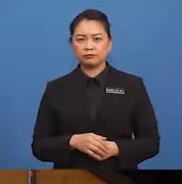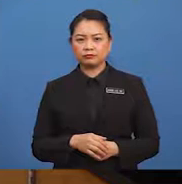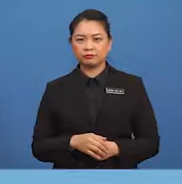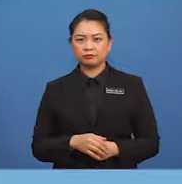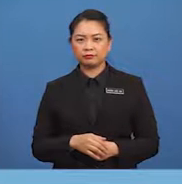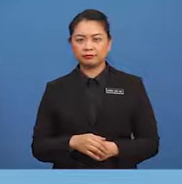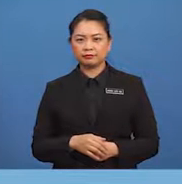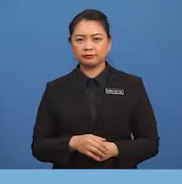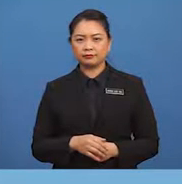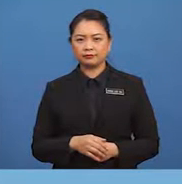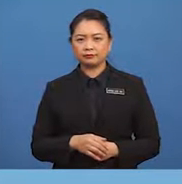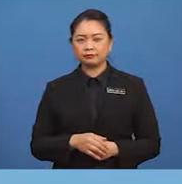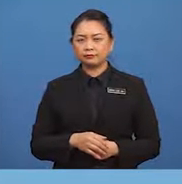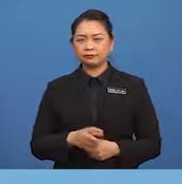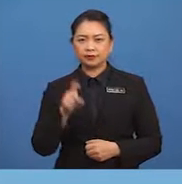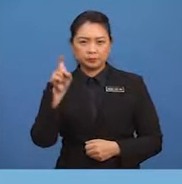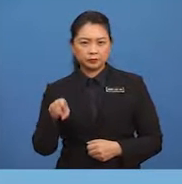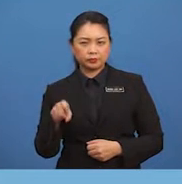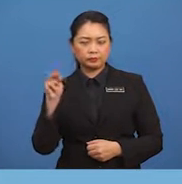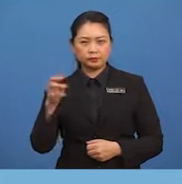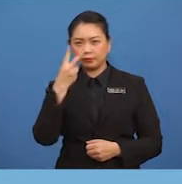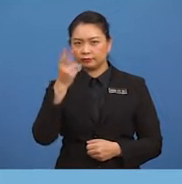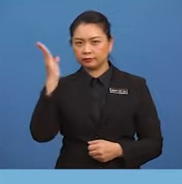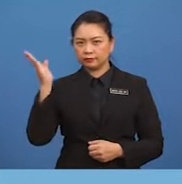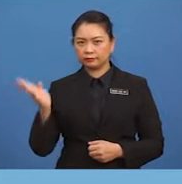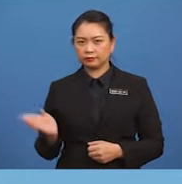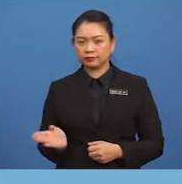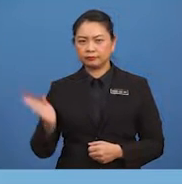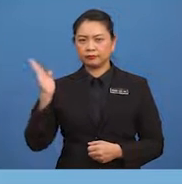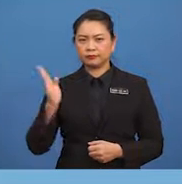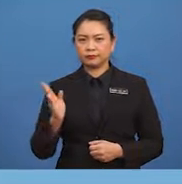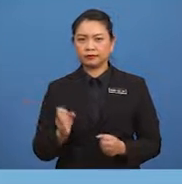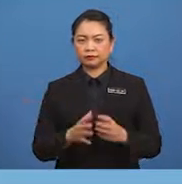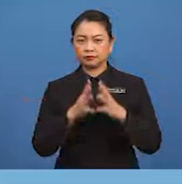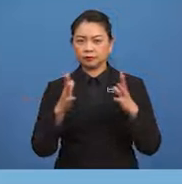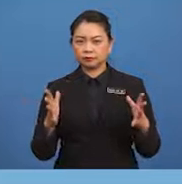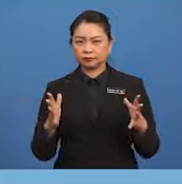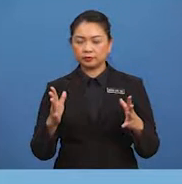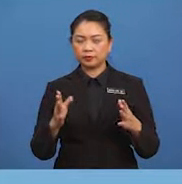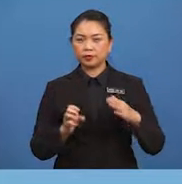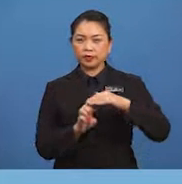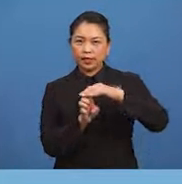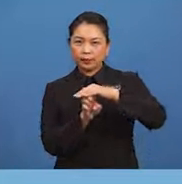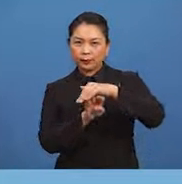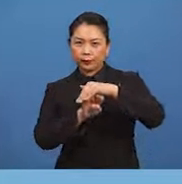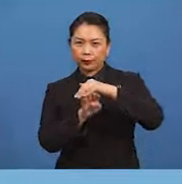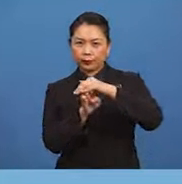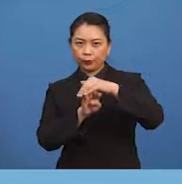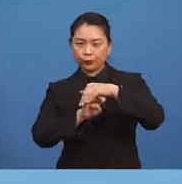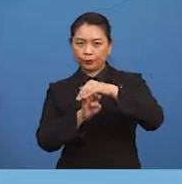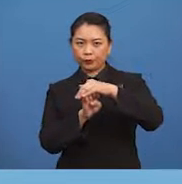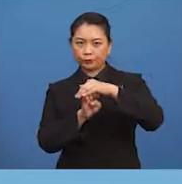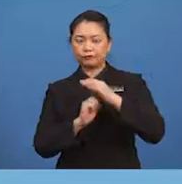ini. Yang pertama, dalam perkembangan embrio dan